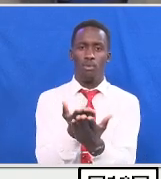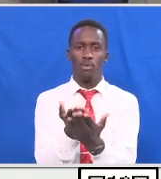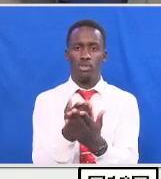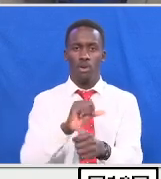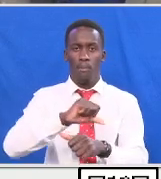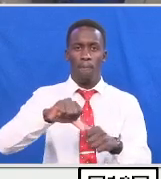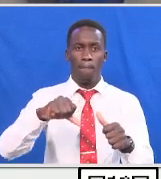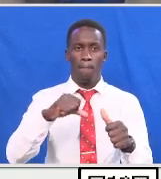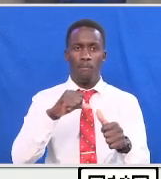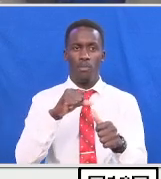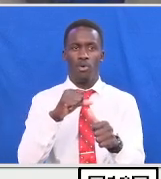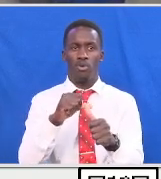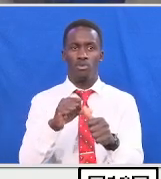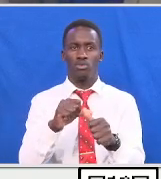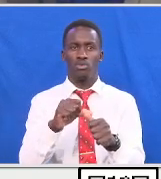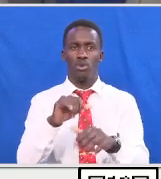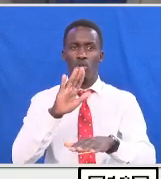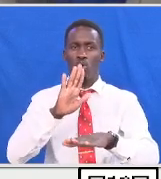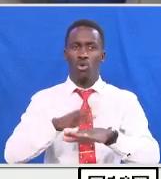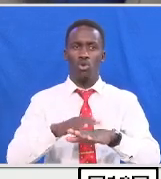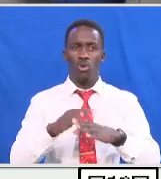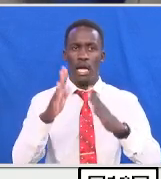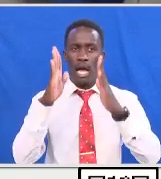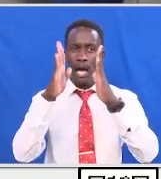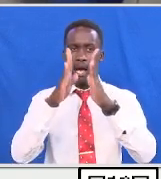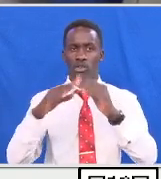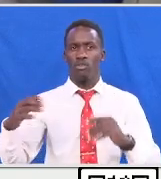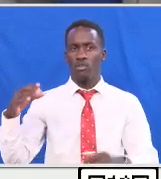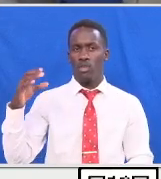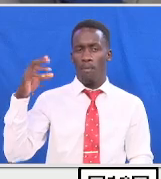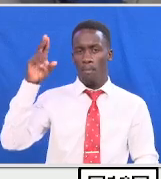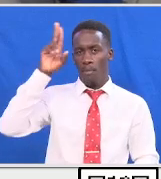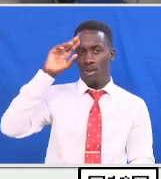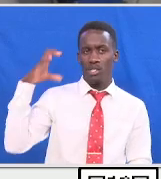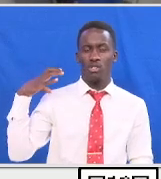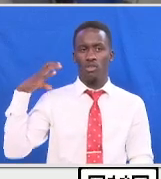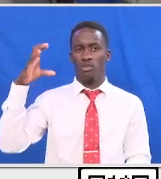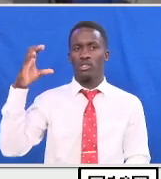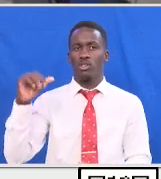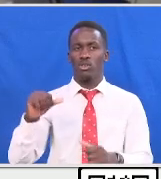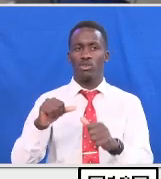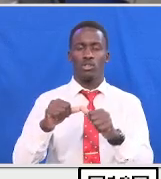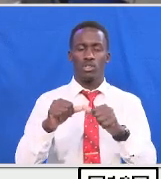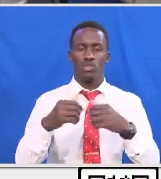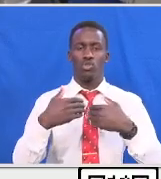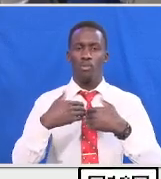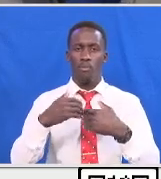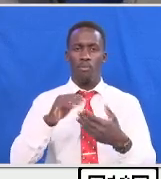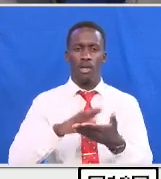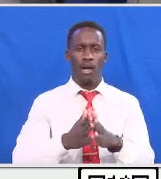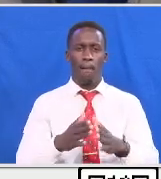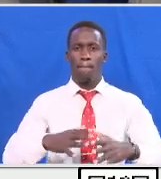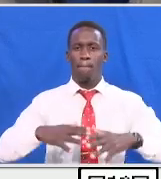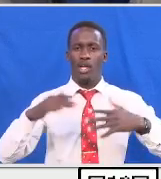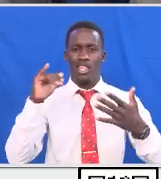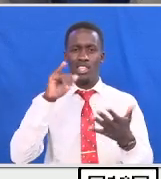kwamba ni vizuri nyumba za maafisa wa polisi ziweze kuwa ni kubwa, ili